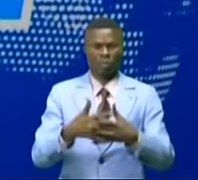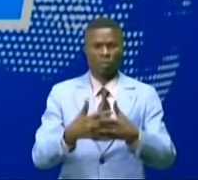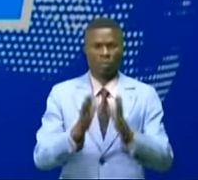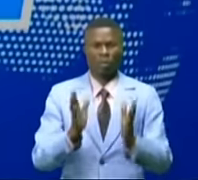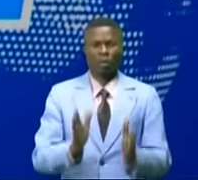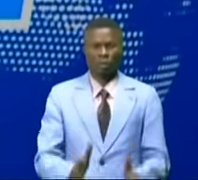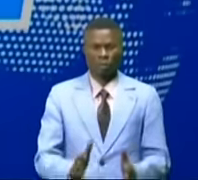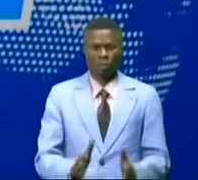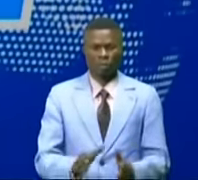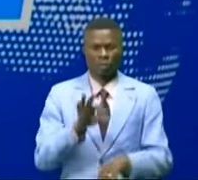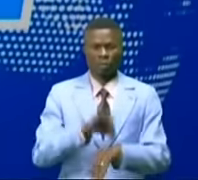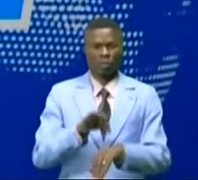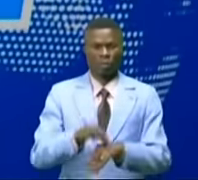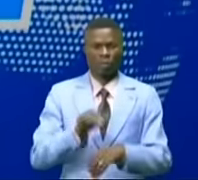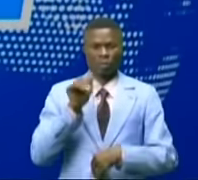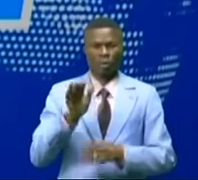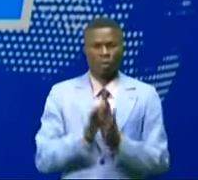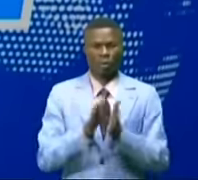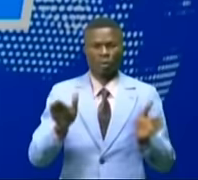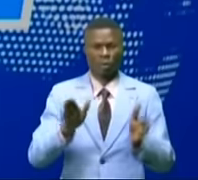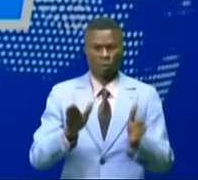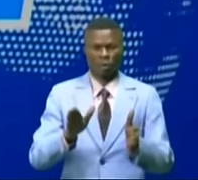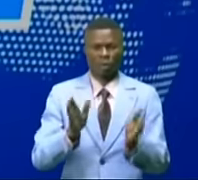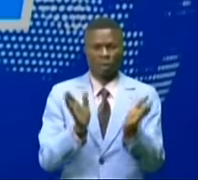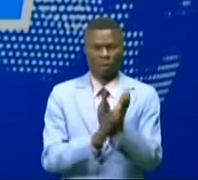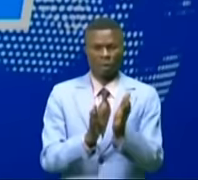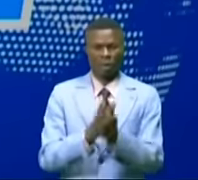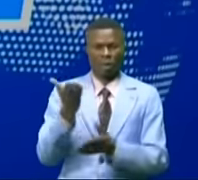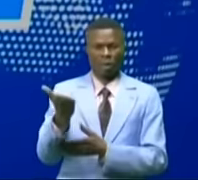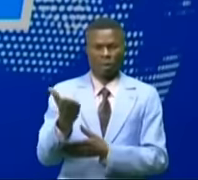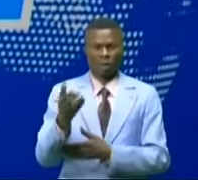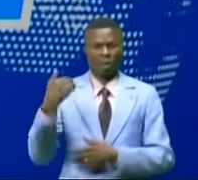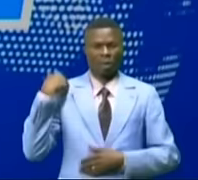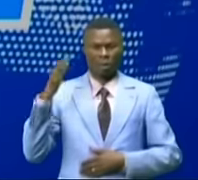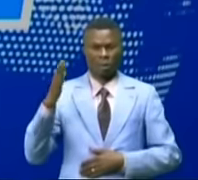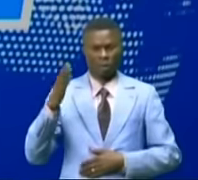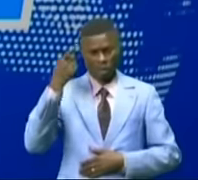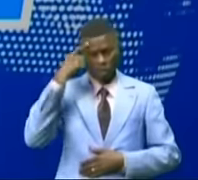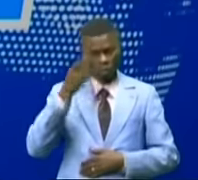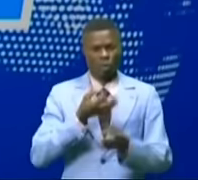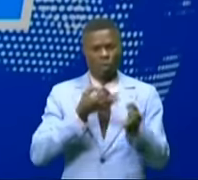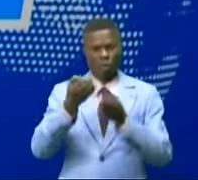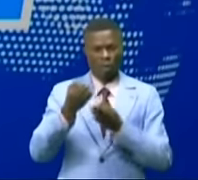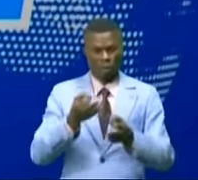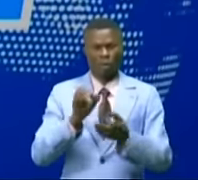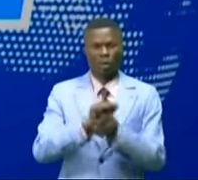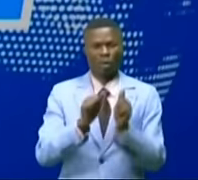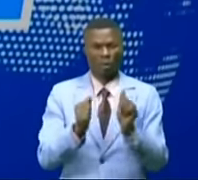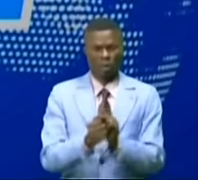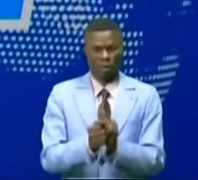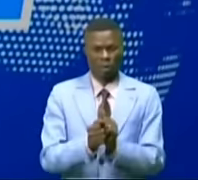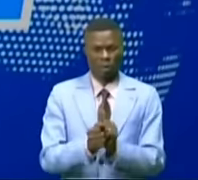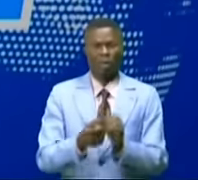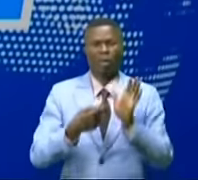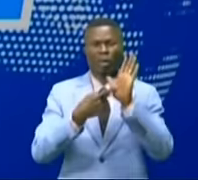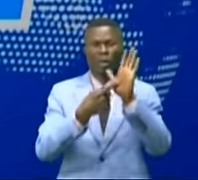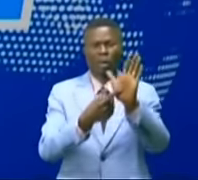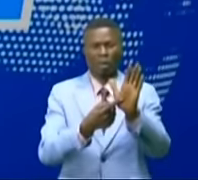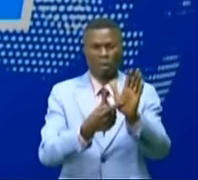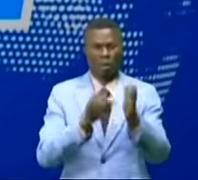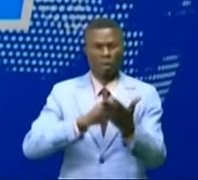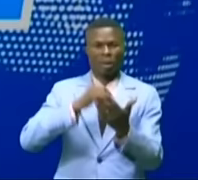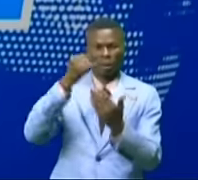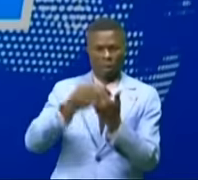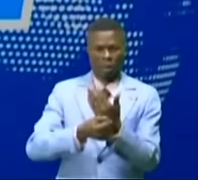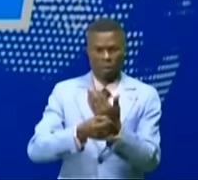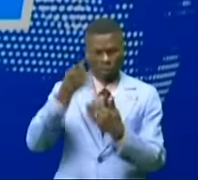partenaires. Occasion pour le directeur général de cet établissement public de faire l'état de lieu, la présentation des